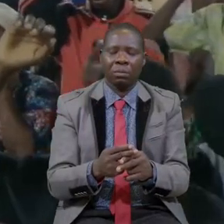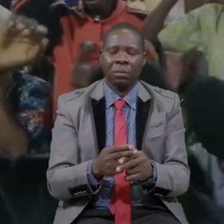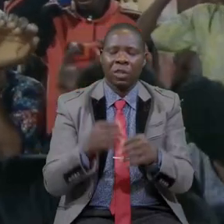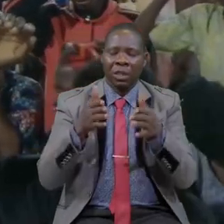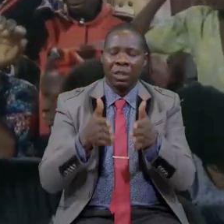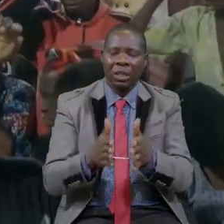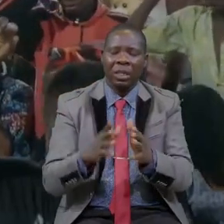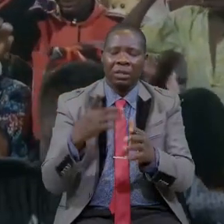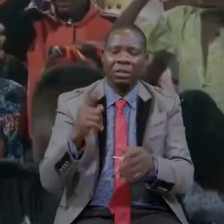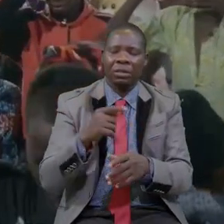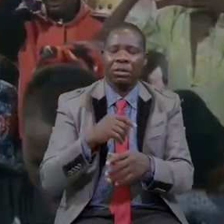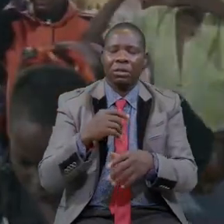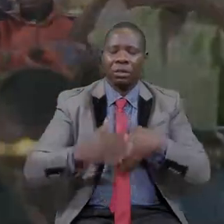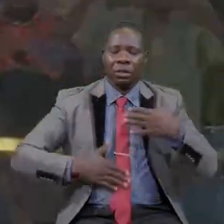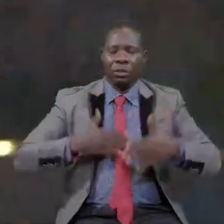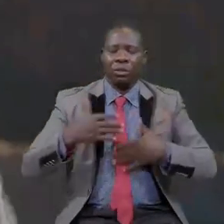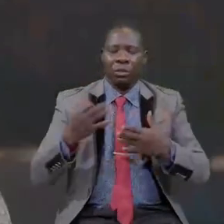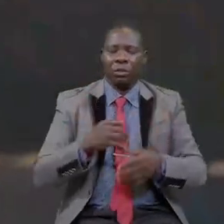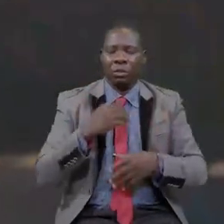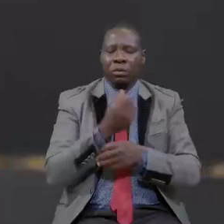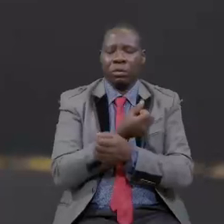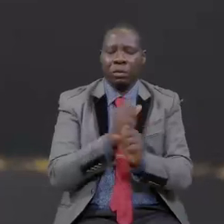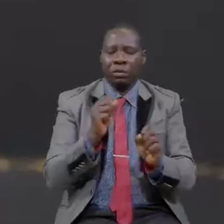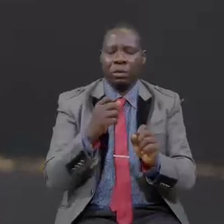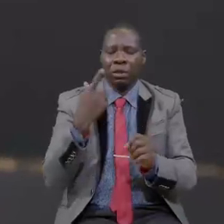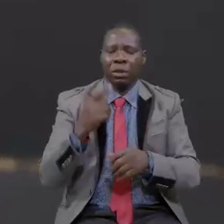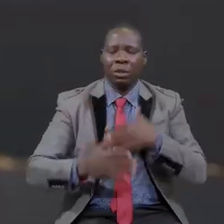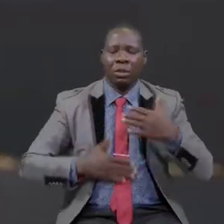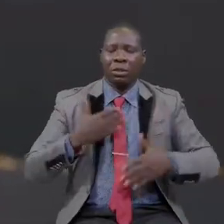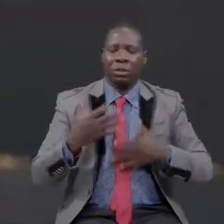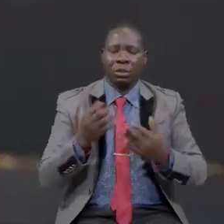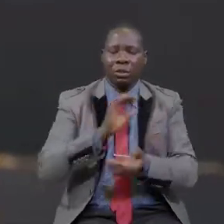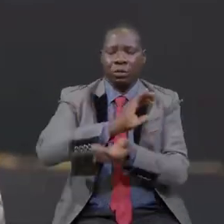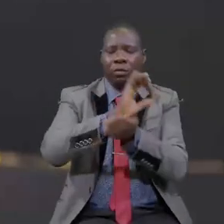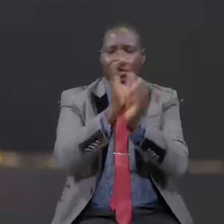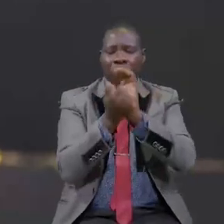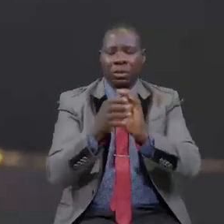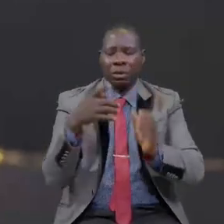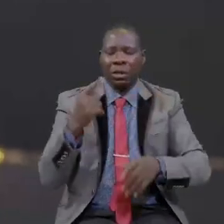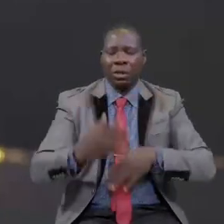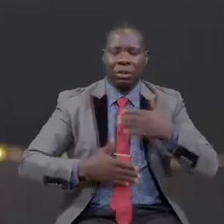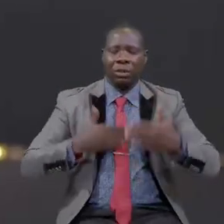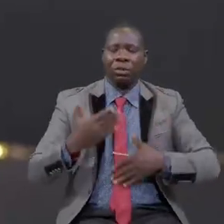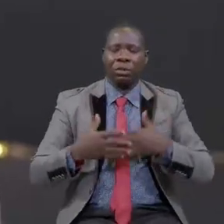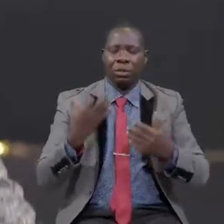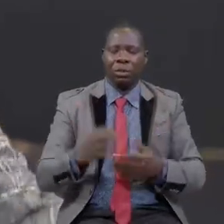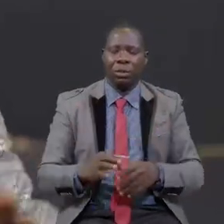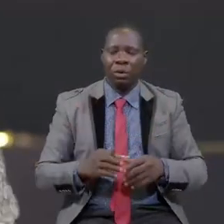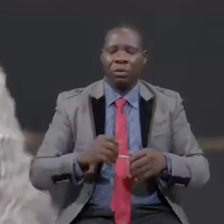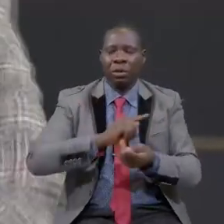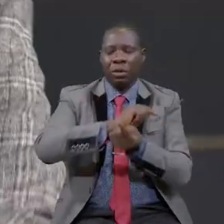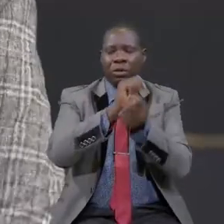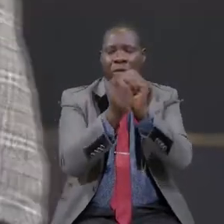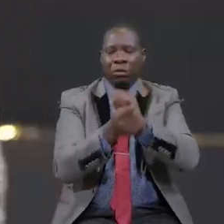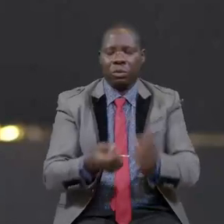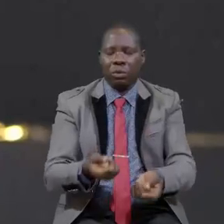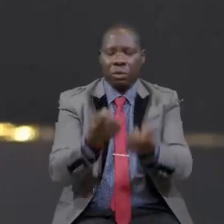Que la joie du salut, la joie de la conversion, la joie de la